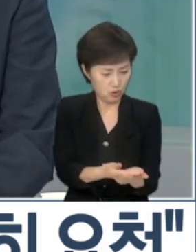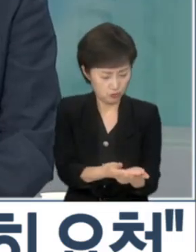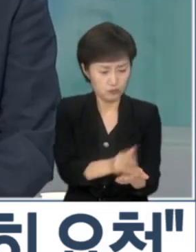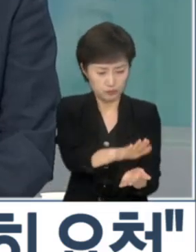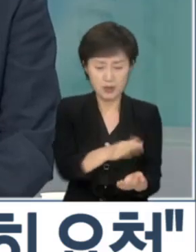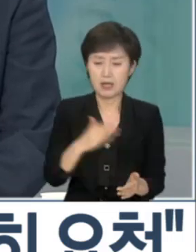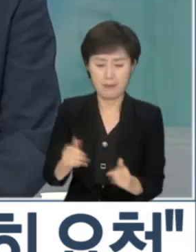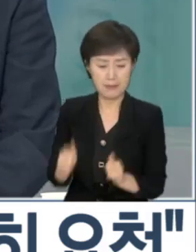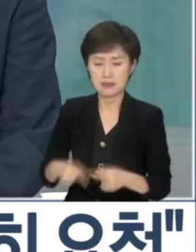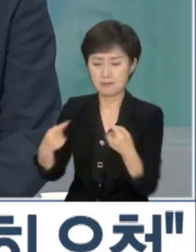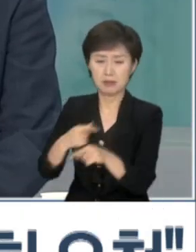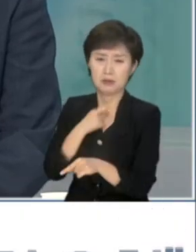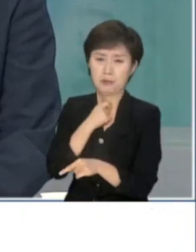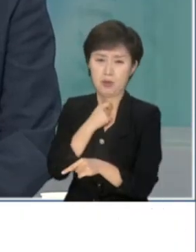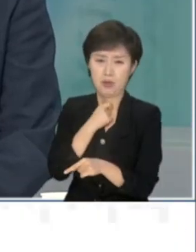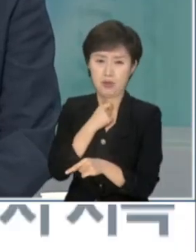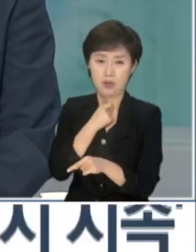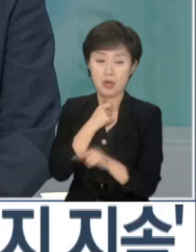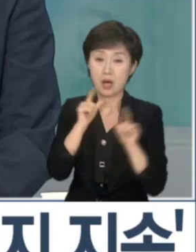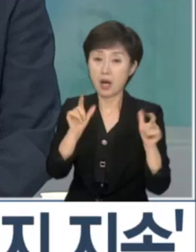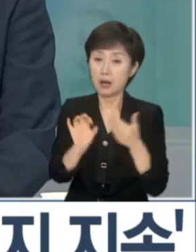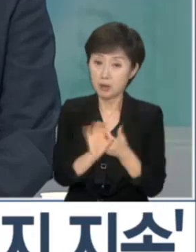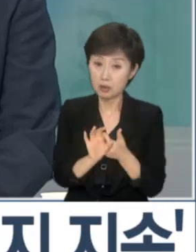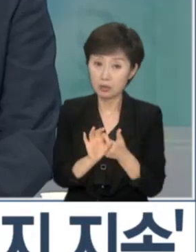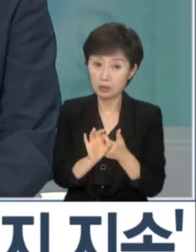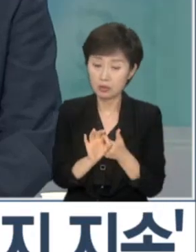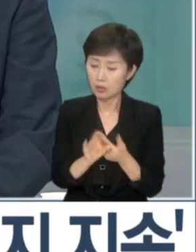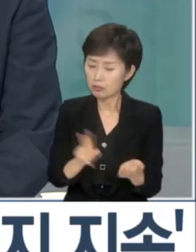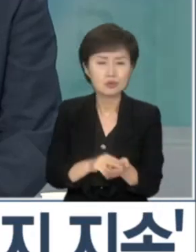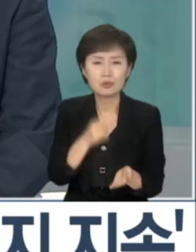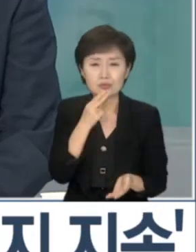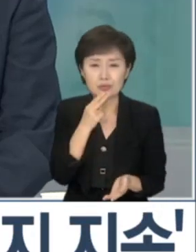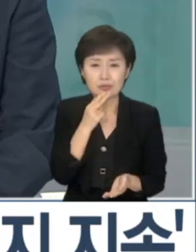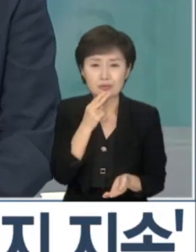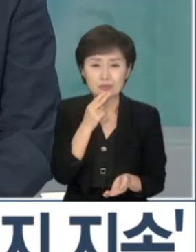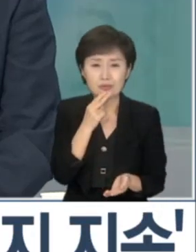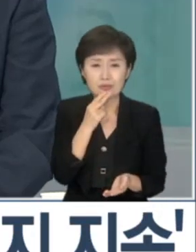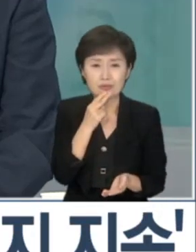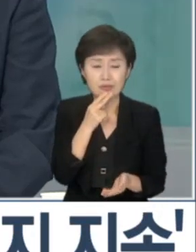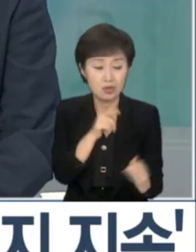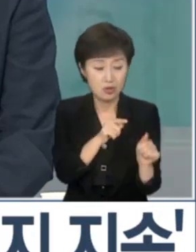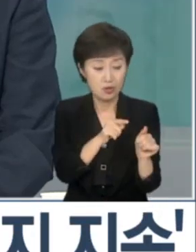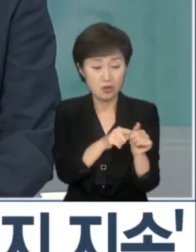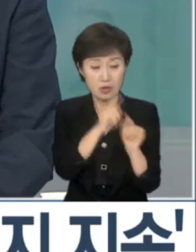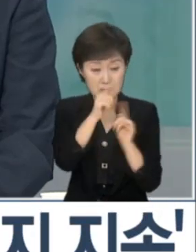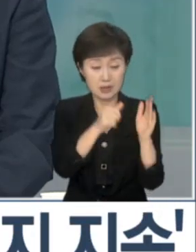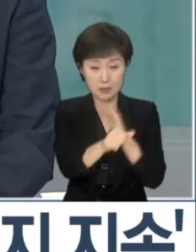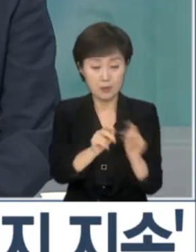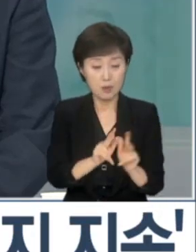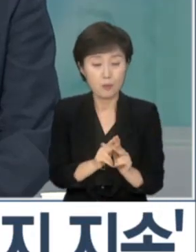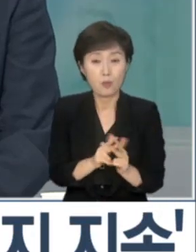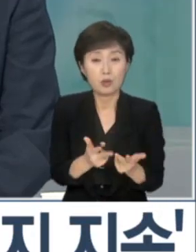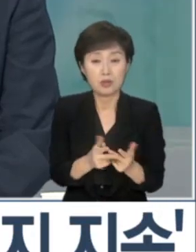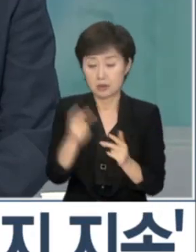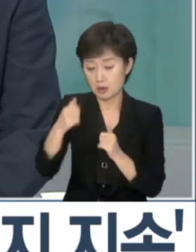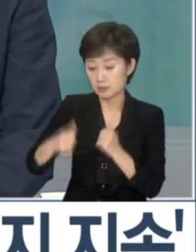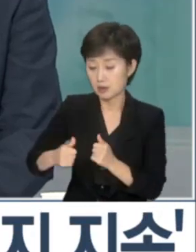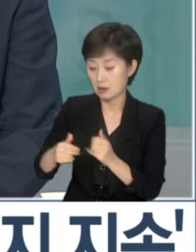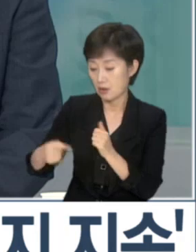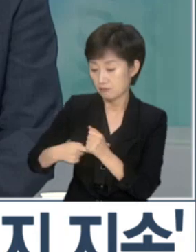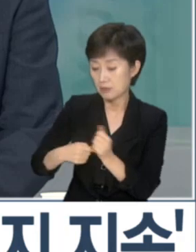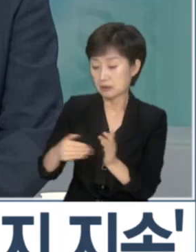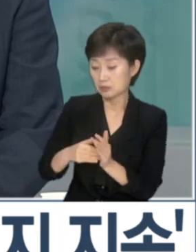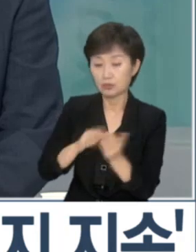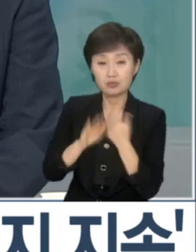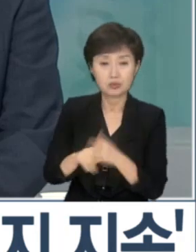판사 앞에 가서 심사용하겠다 할 경우에는 가능한 것 아니겠습니까 그렇게 되면은 본인이 검찰 조사 받고 나와서 그랬지